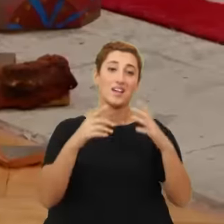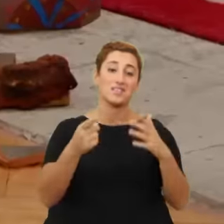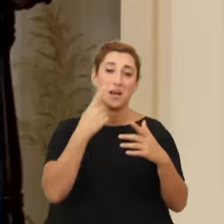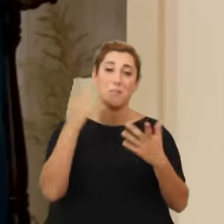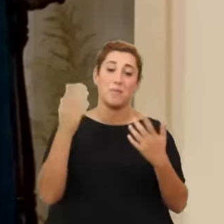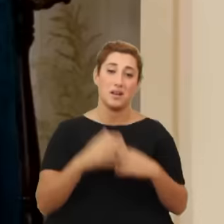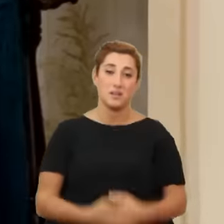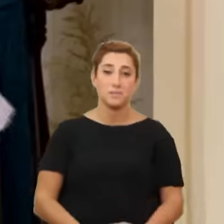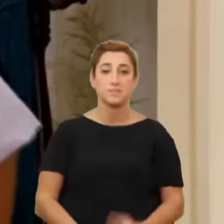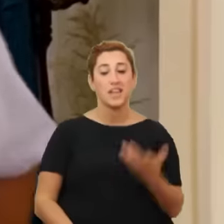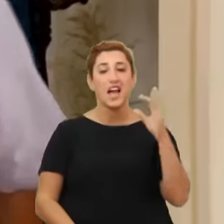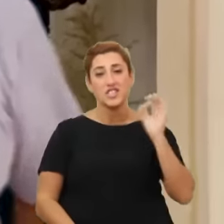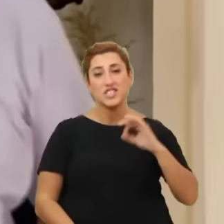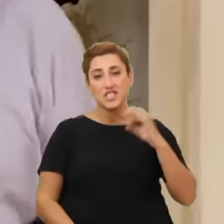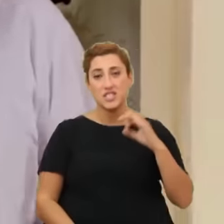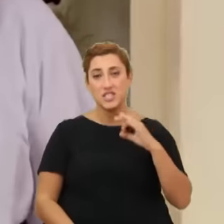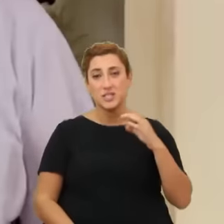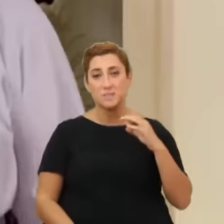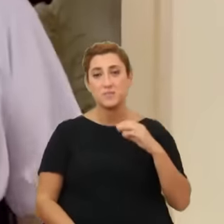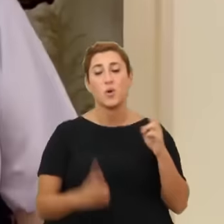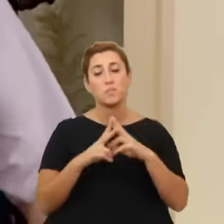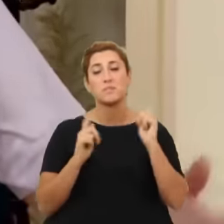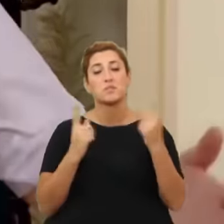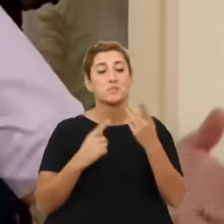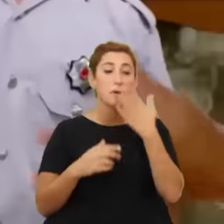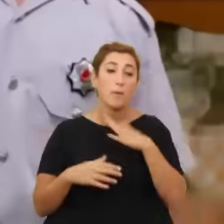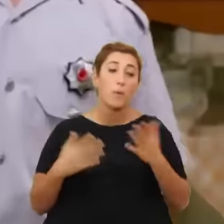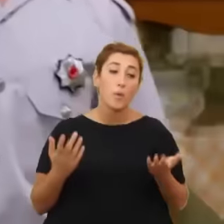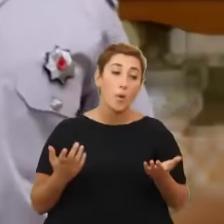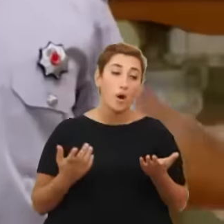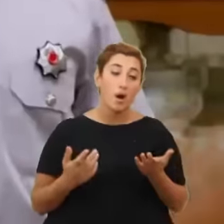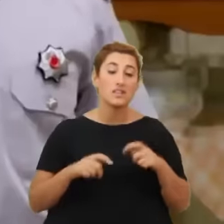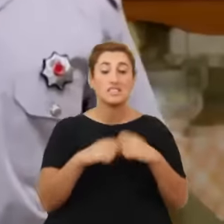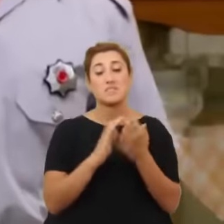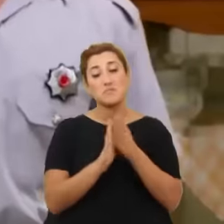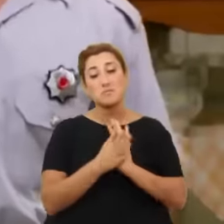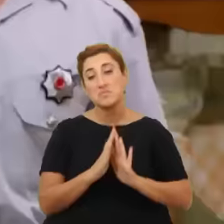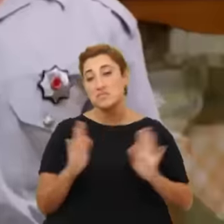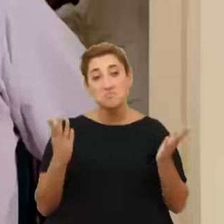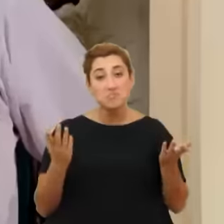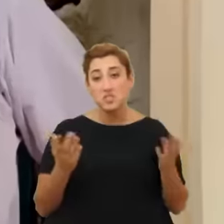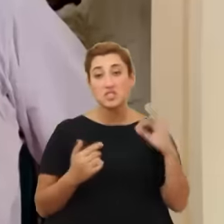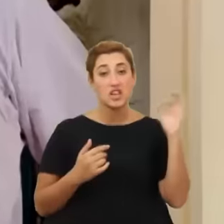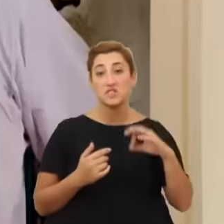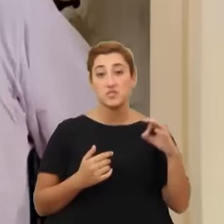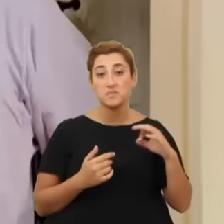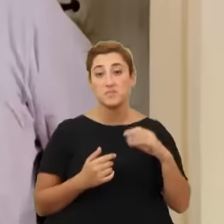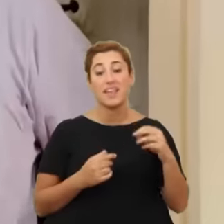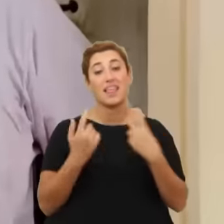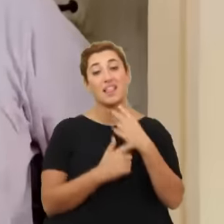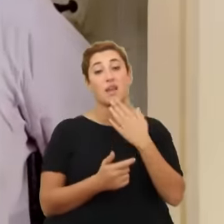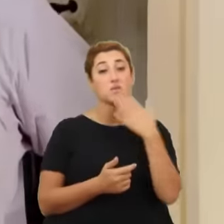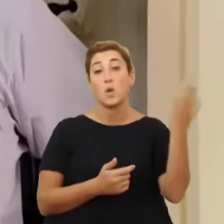bak yani. Ya şimdi komiserim ya, yapacak bir şey yok artık. Kırılmış, bitmiş bir kere. Artık